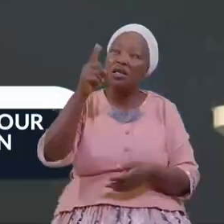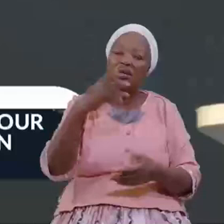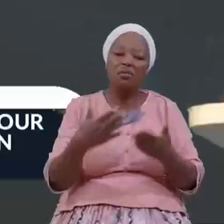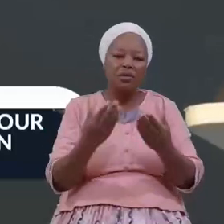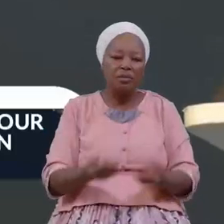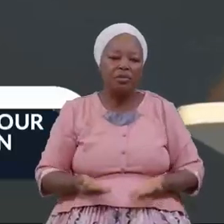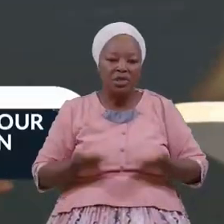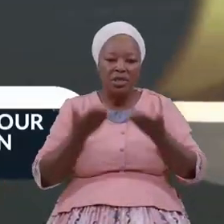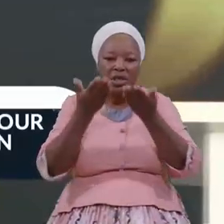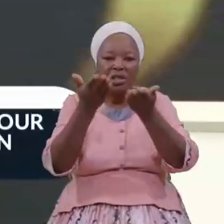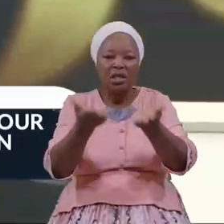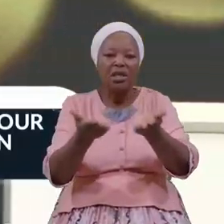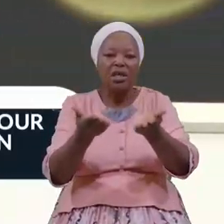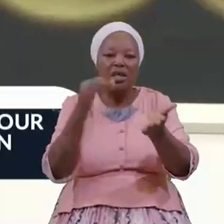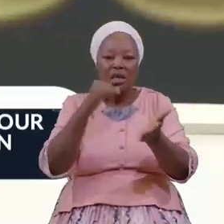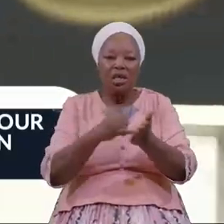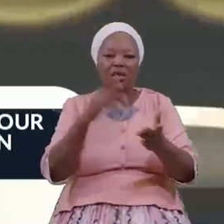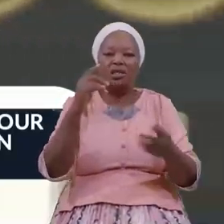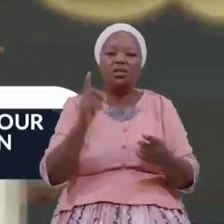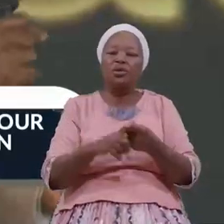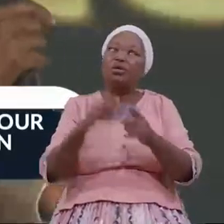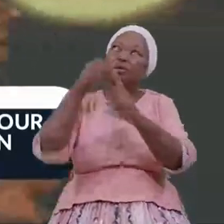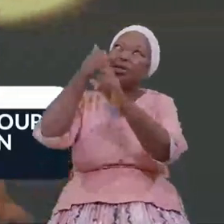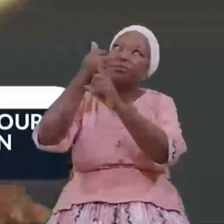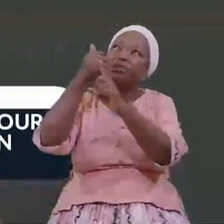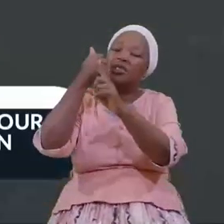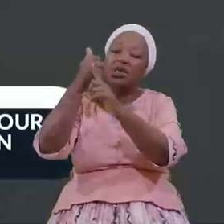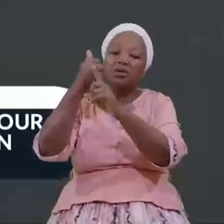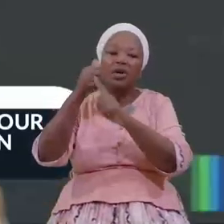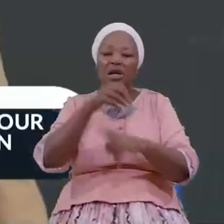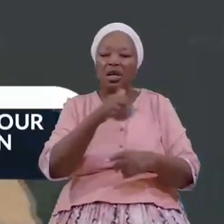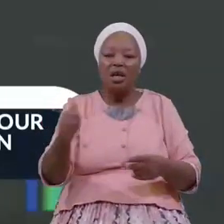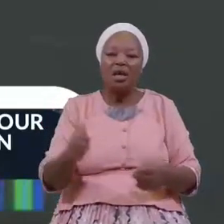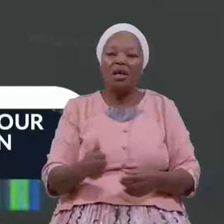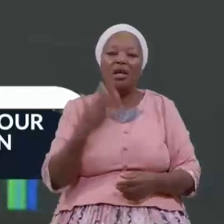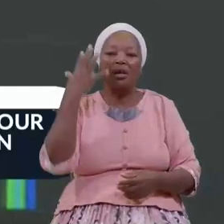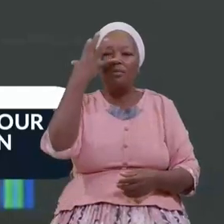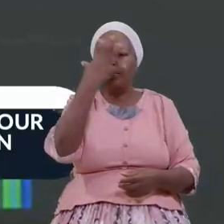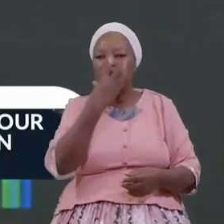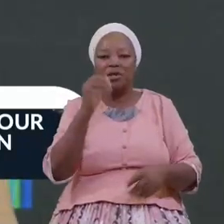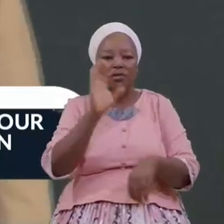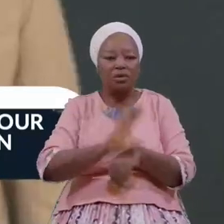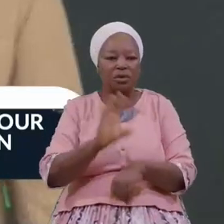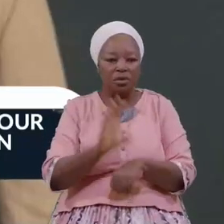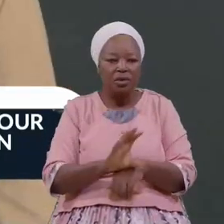dit, afin de faire paraître devant lui cette église